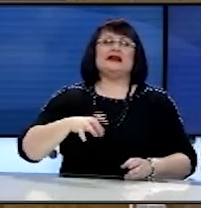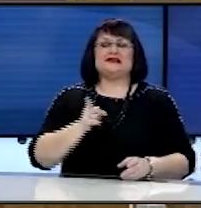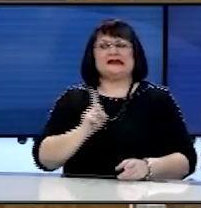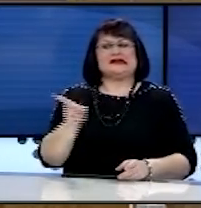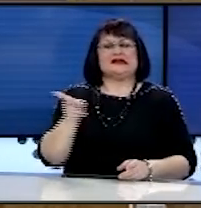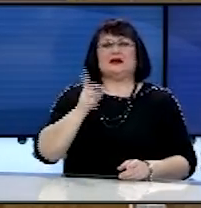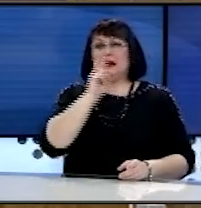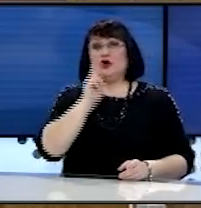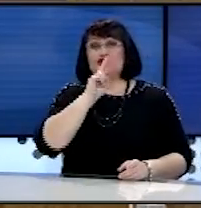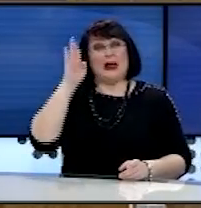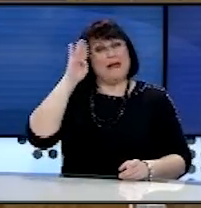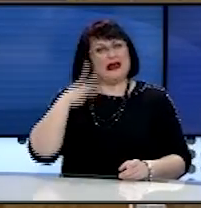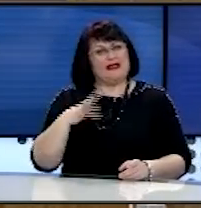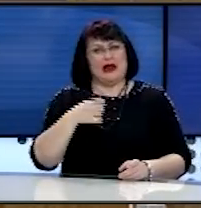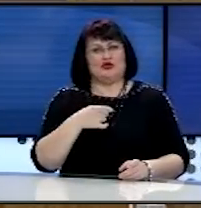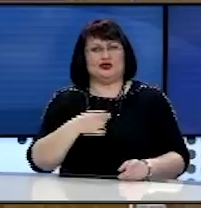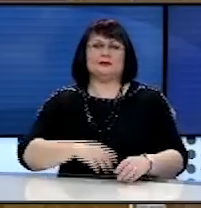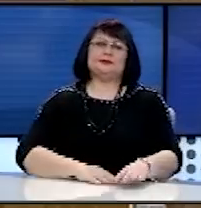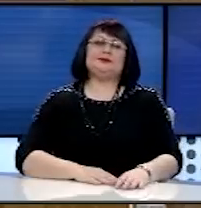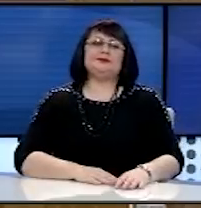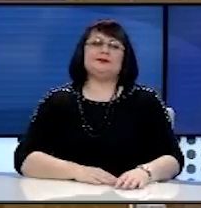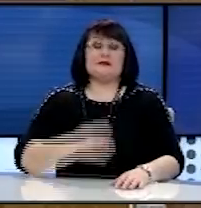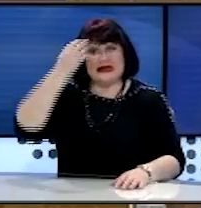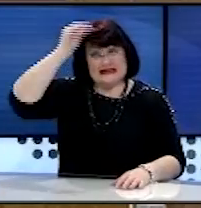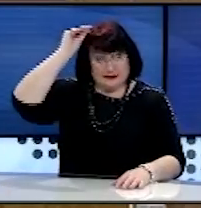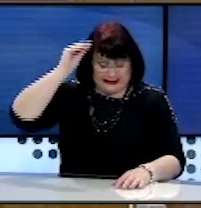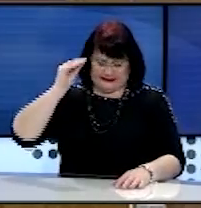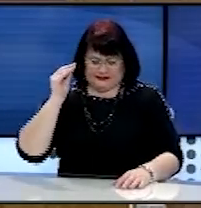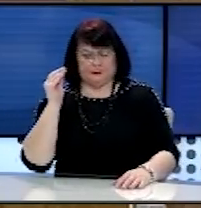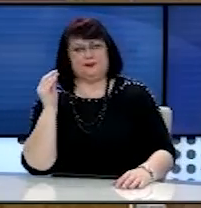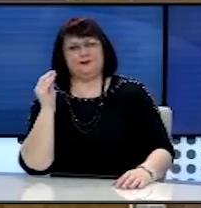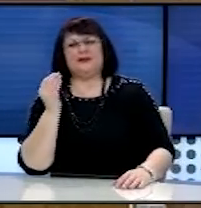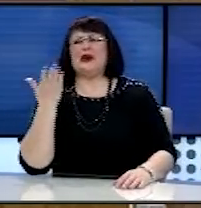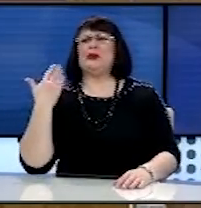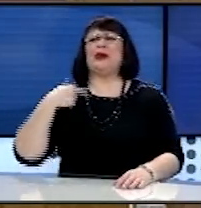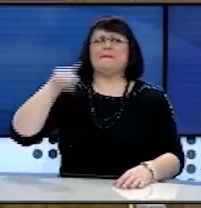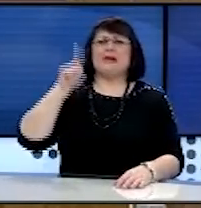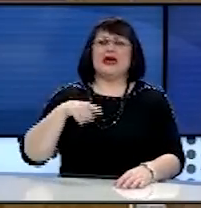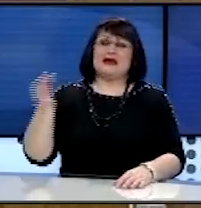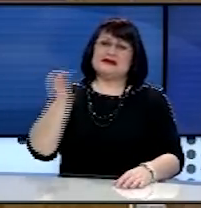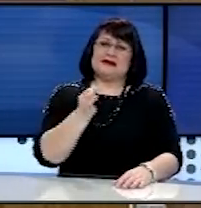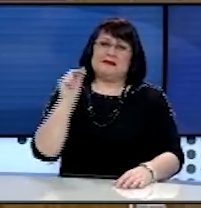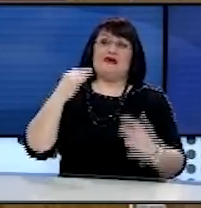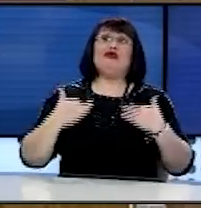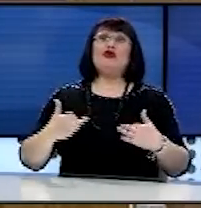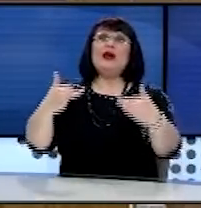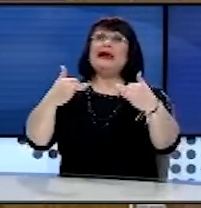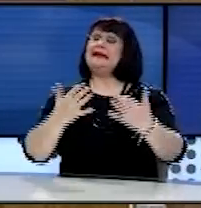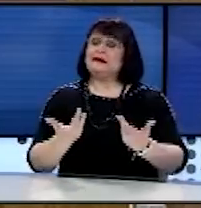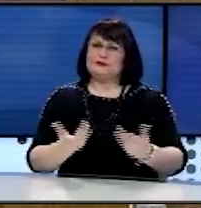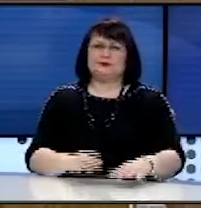Ρωσία. Μάλιστα, ο κύριος Τσίπρας πριν λίγες μέρες δήλωνε στη Βουλή τα